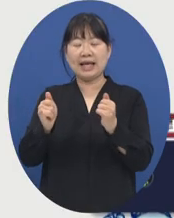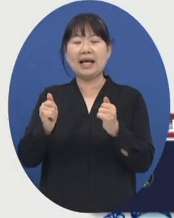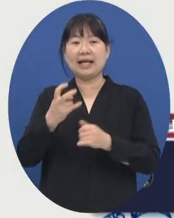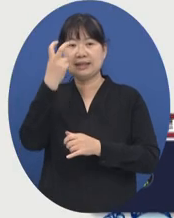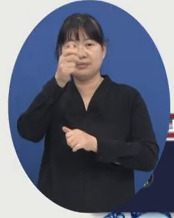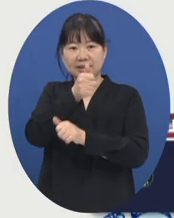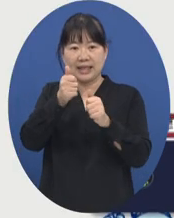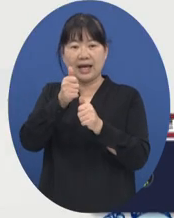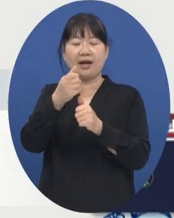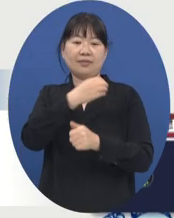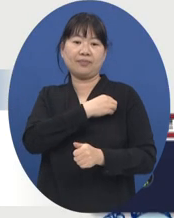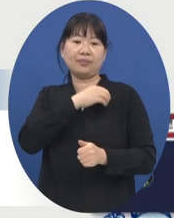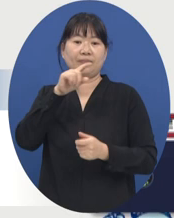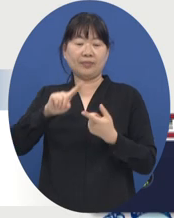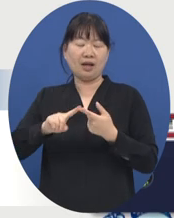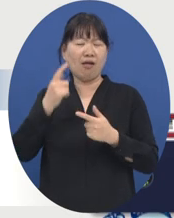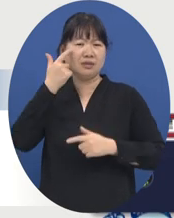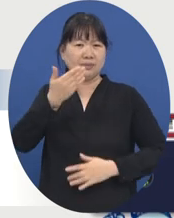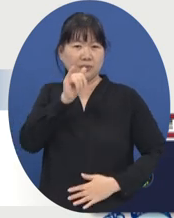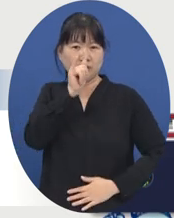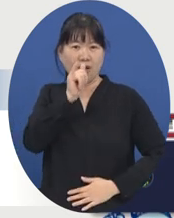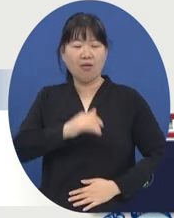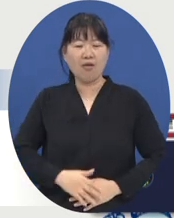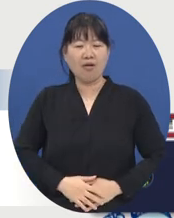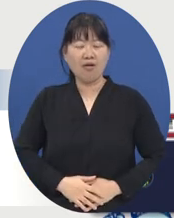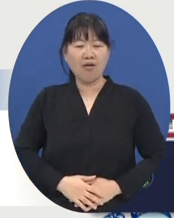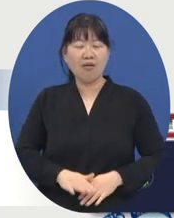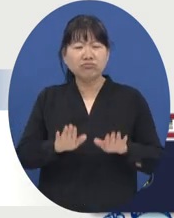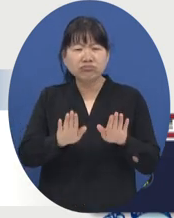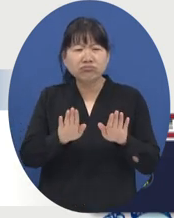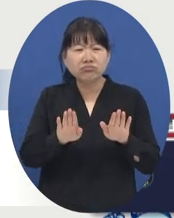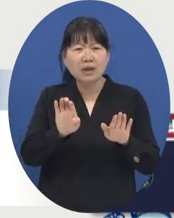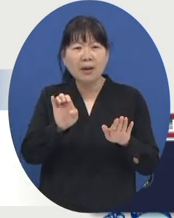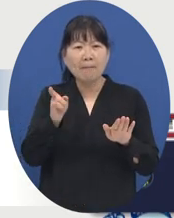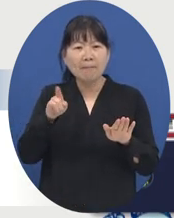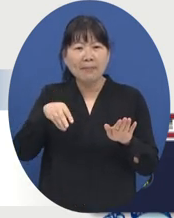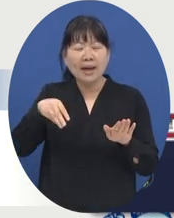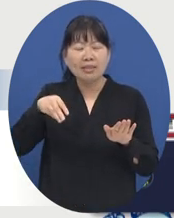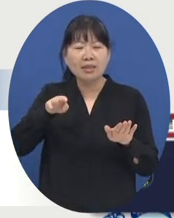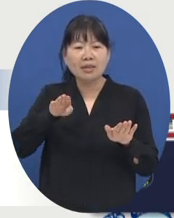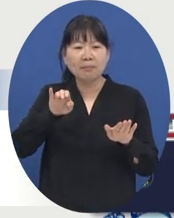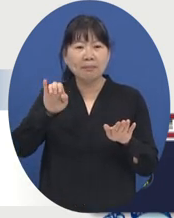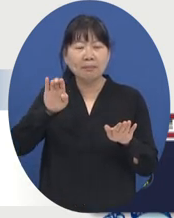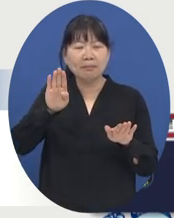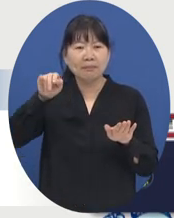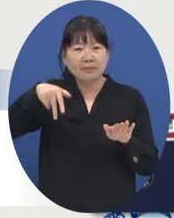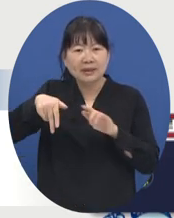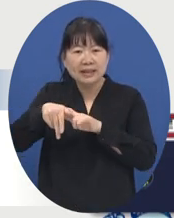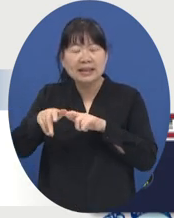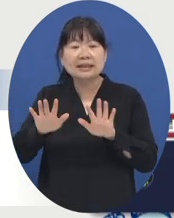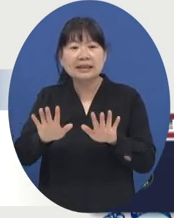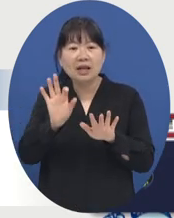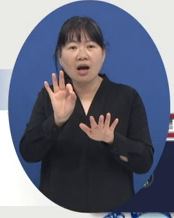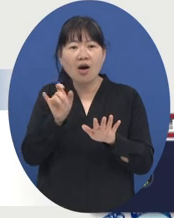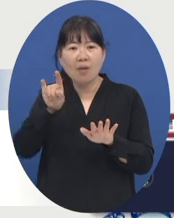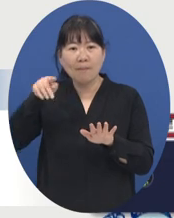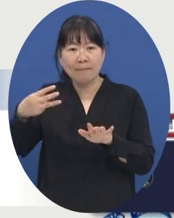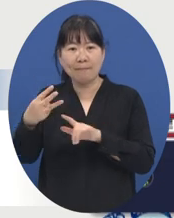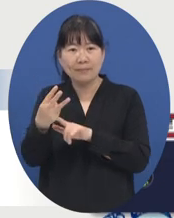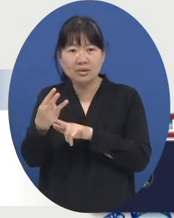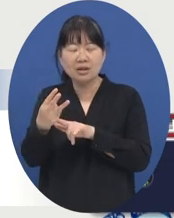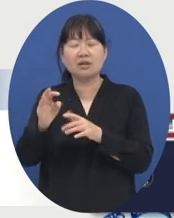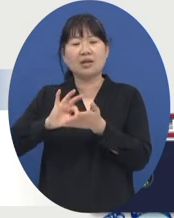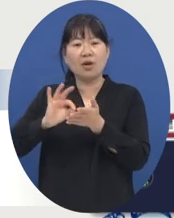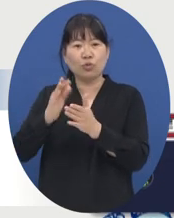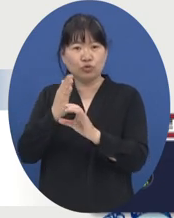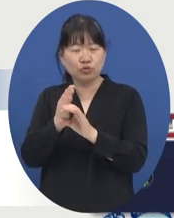심사위원입니다. 질문이 있는데요. 그 펫핏이라고 산책 그 어플이 굉장히 많이 지금 그 활동을